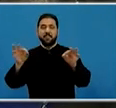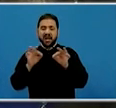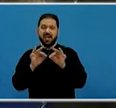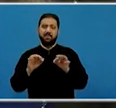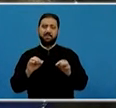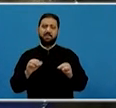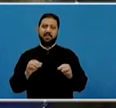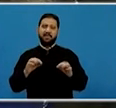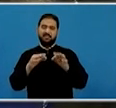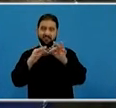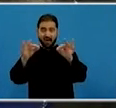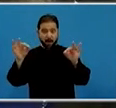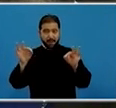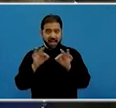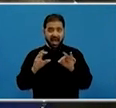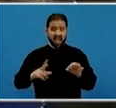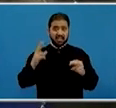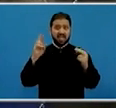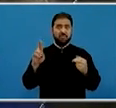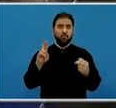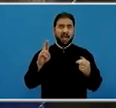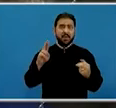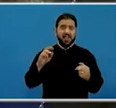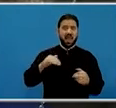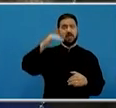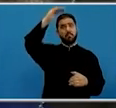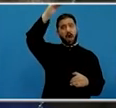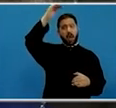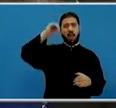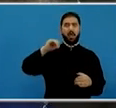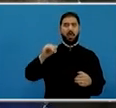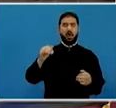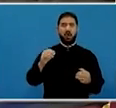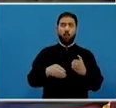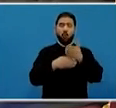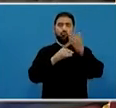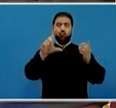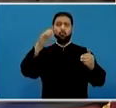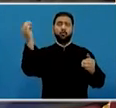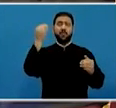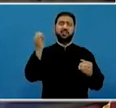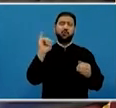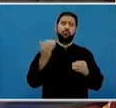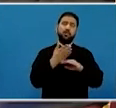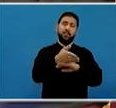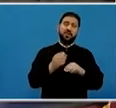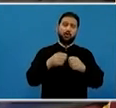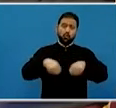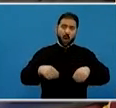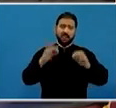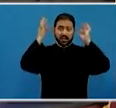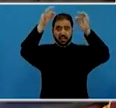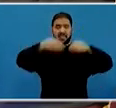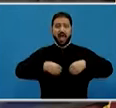dar familia este și o responsabilitate foarte mare pe care cu ajutorul lui Dumnezeu și bineînțeles prin toate darurile pe care le primești de la Bunul